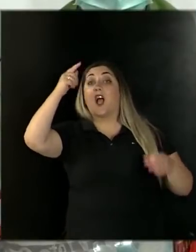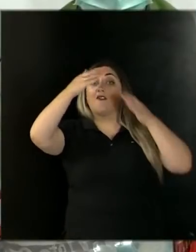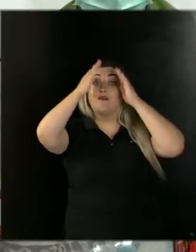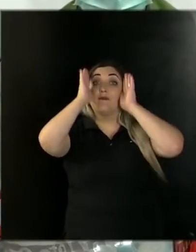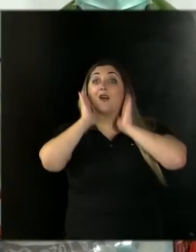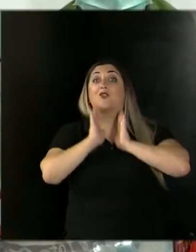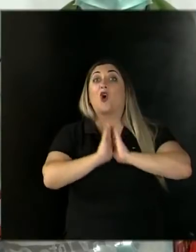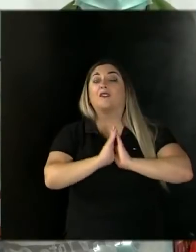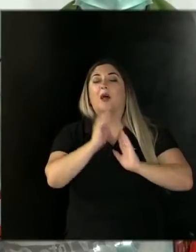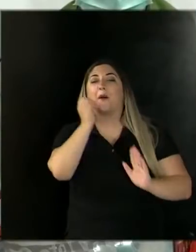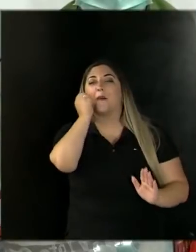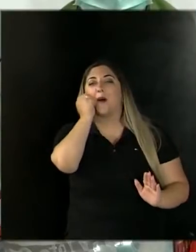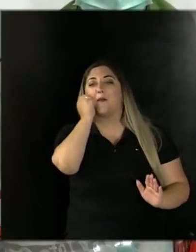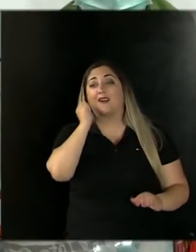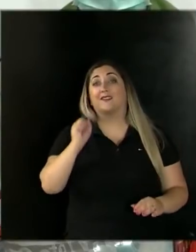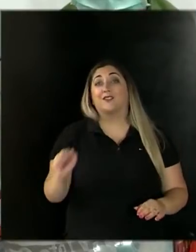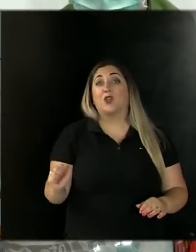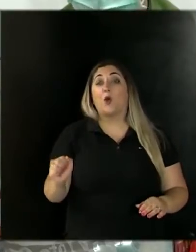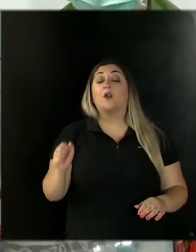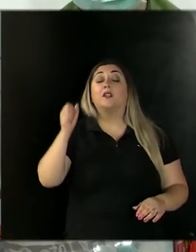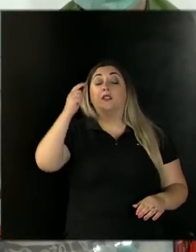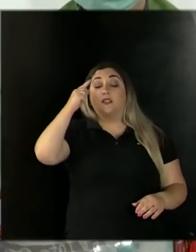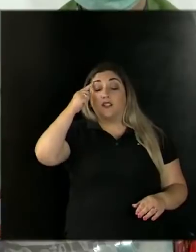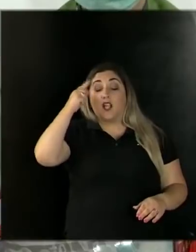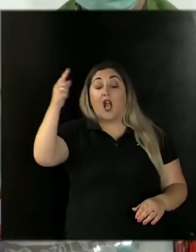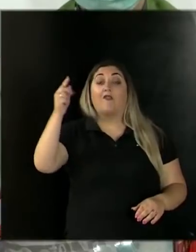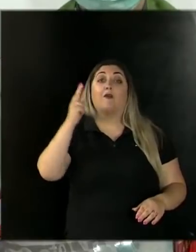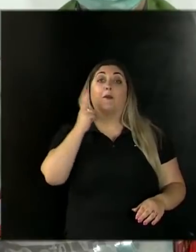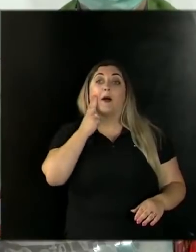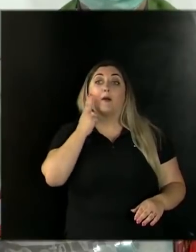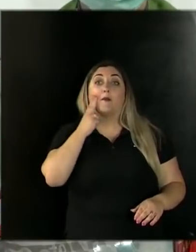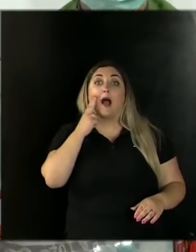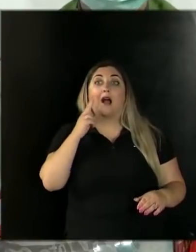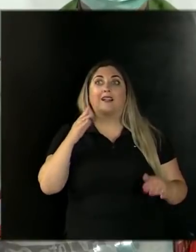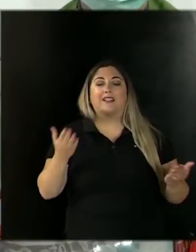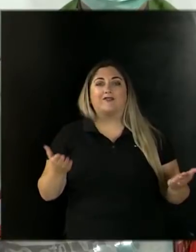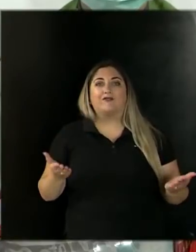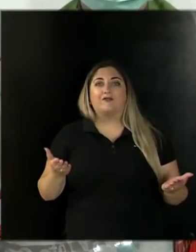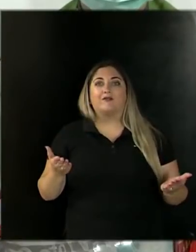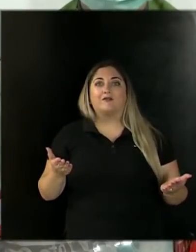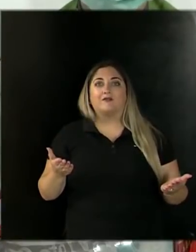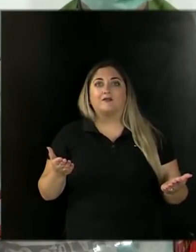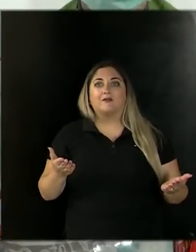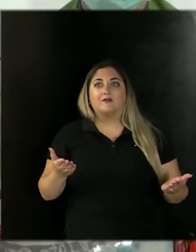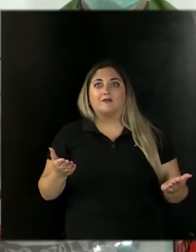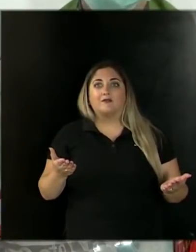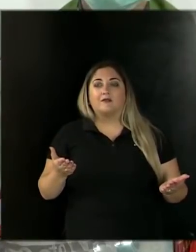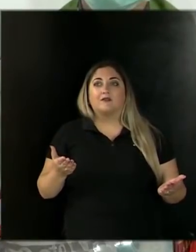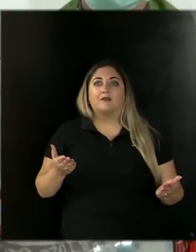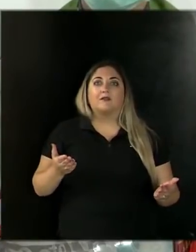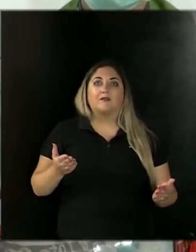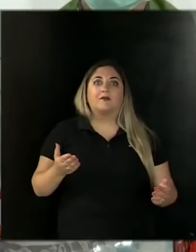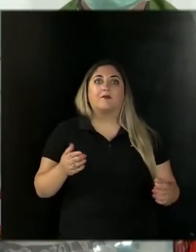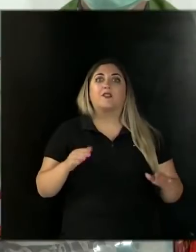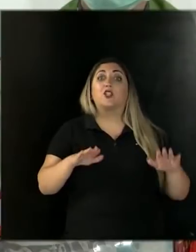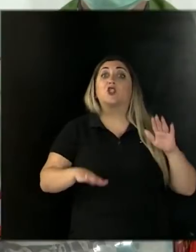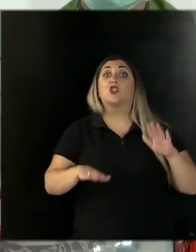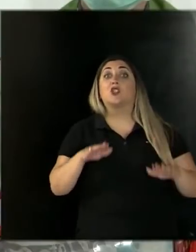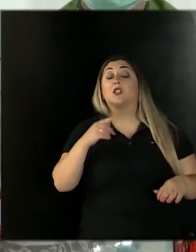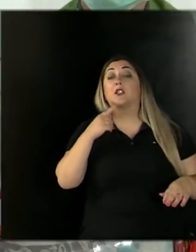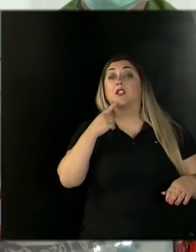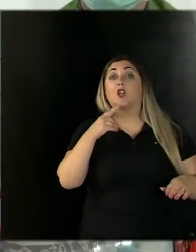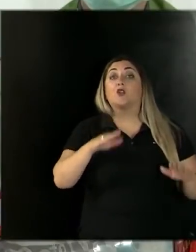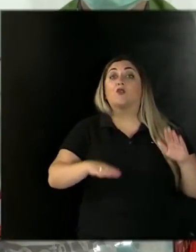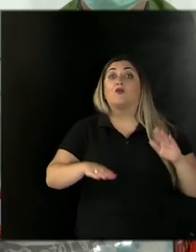il-mama tiegħu, kienu jiftakru l-Giuseppi. Giuseppi illum ma jissemmix. ċertu kummentari jgħidulna li xaktax